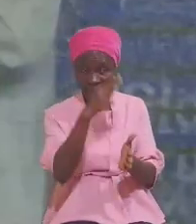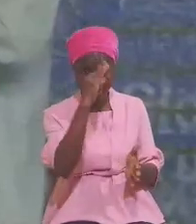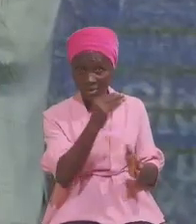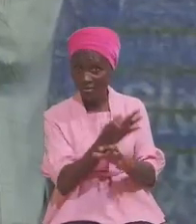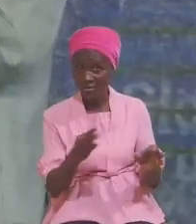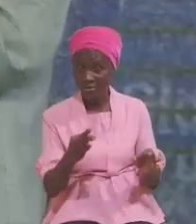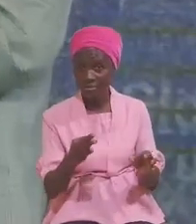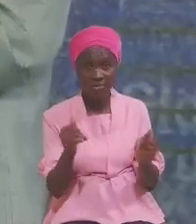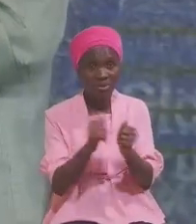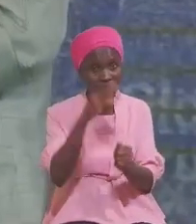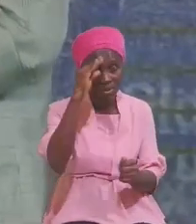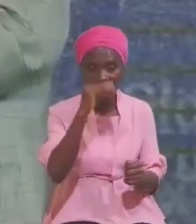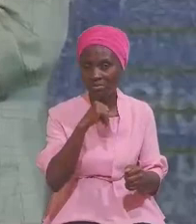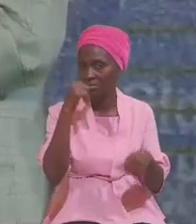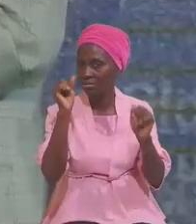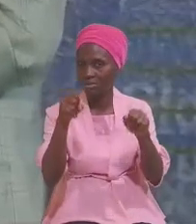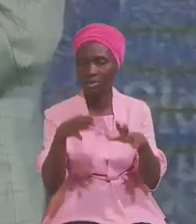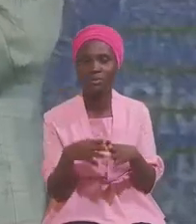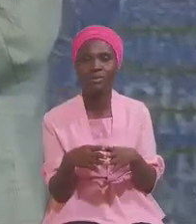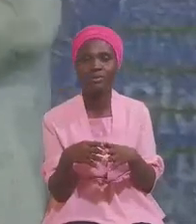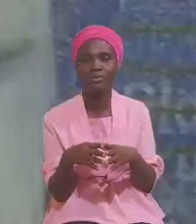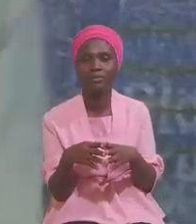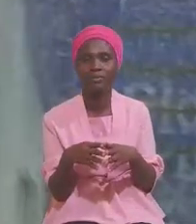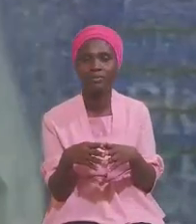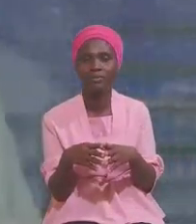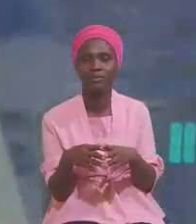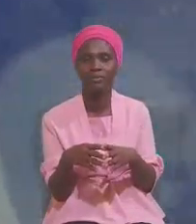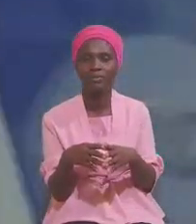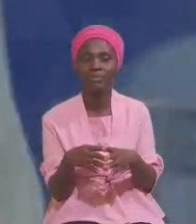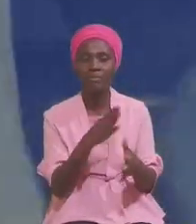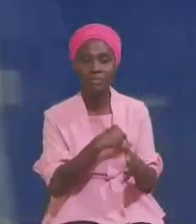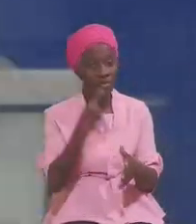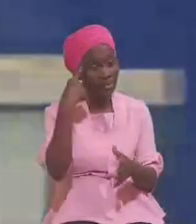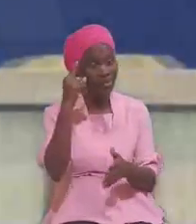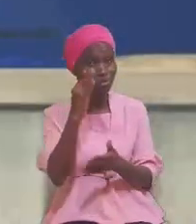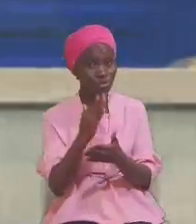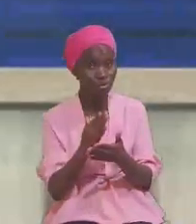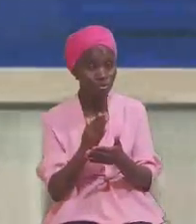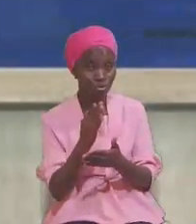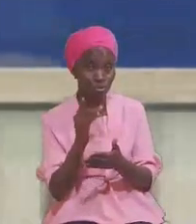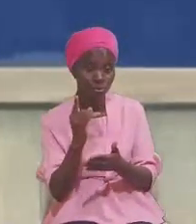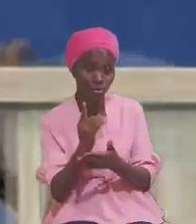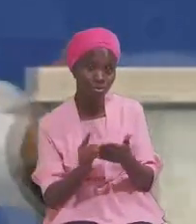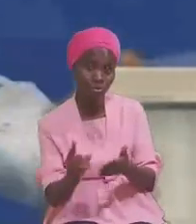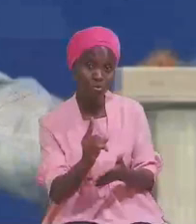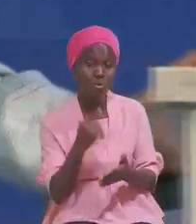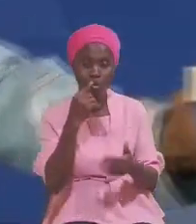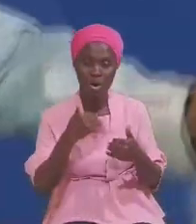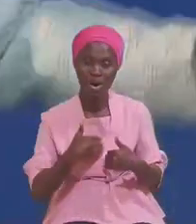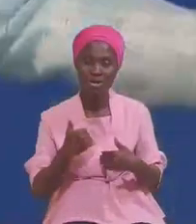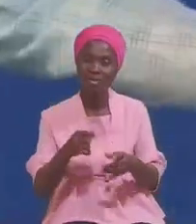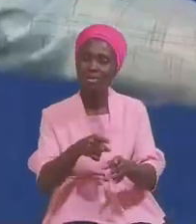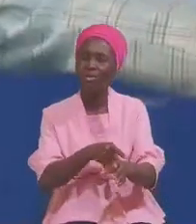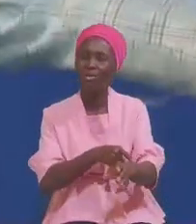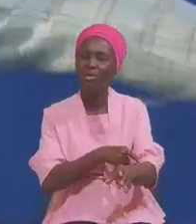cela est impossible. Et pour que quelqu'un qui a une maladie chronique,